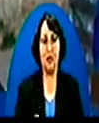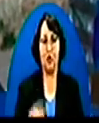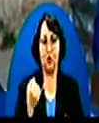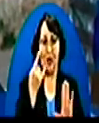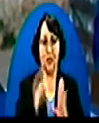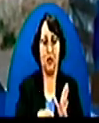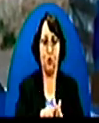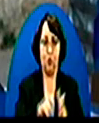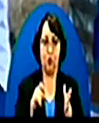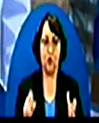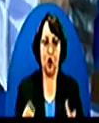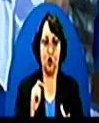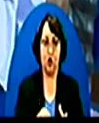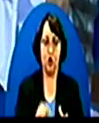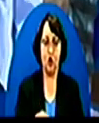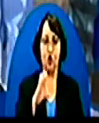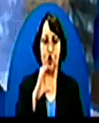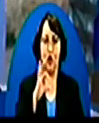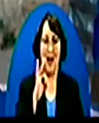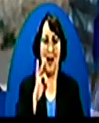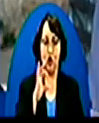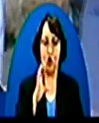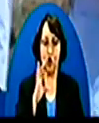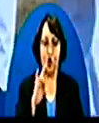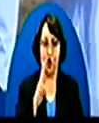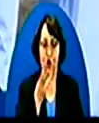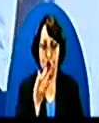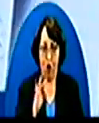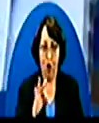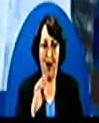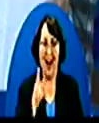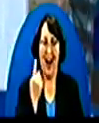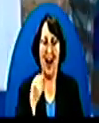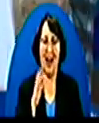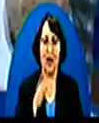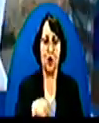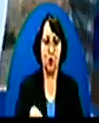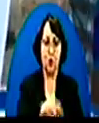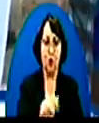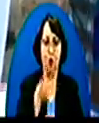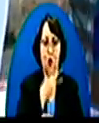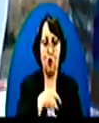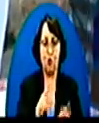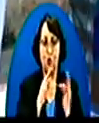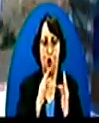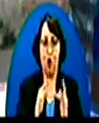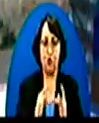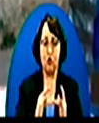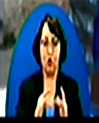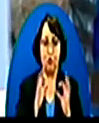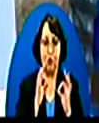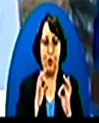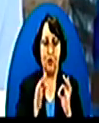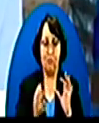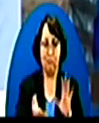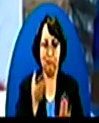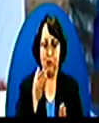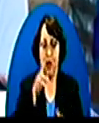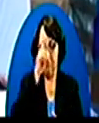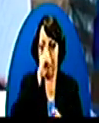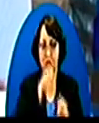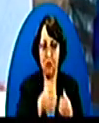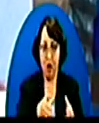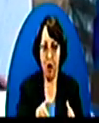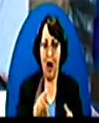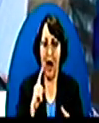багтаад сонгон хайрхан дүүрэгт 200 ортой жишиг эмнэлэг ашиглалтанд орох гэж байна. За дээр нь хан уул дүүрэг, за Чингэлтэй